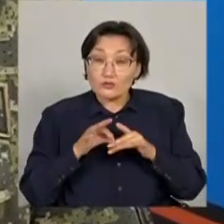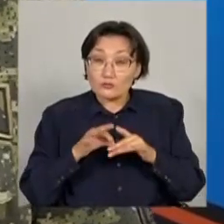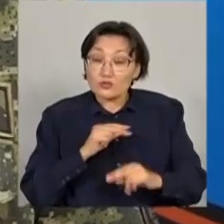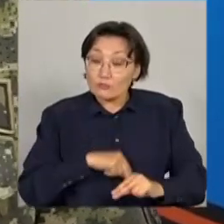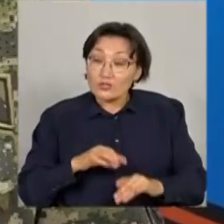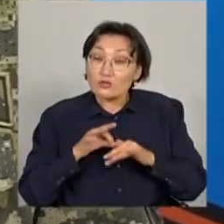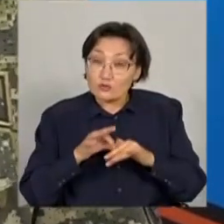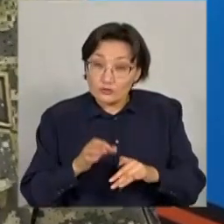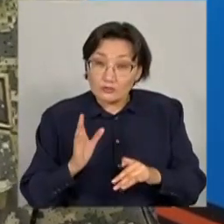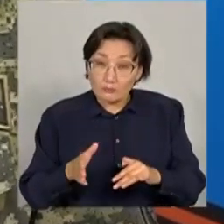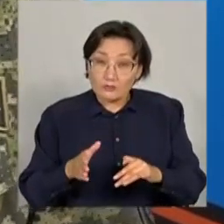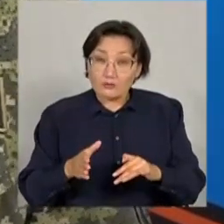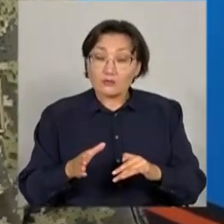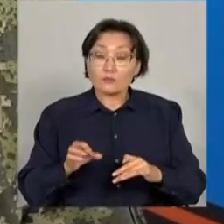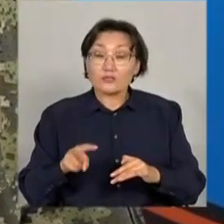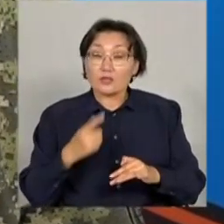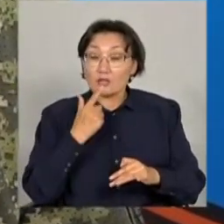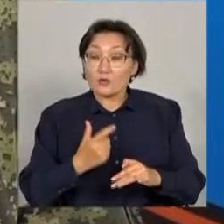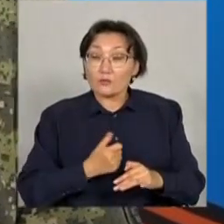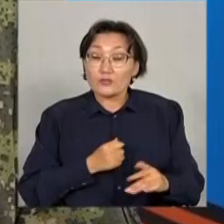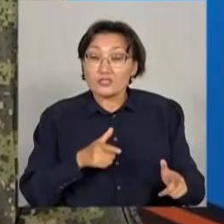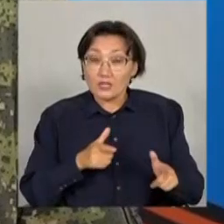жұмыстарын жүргіземіз. Ол әскери